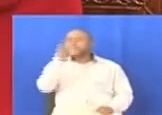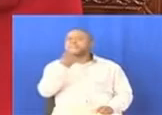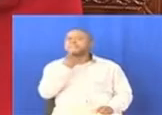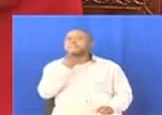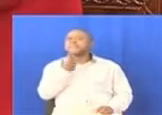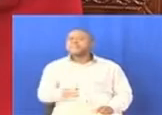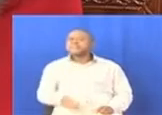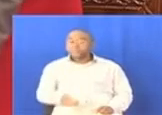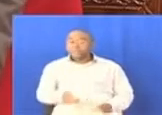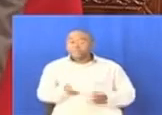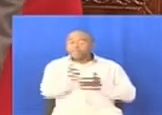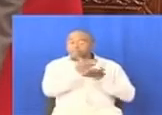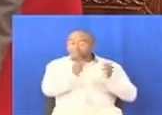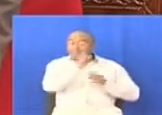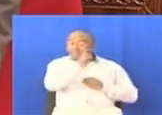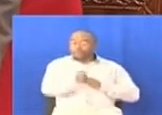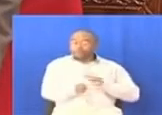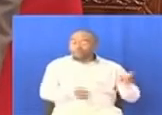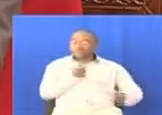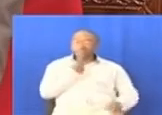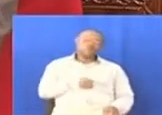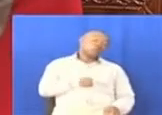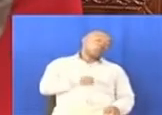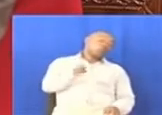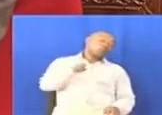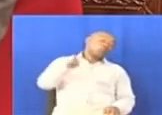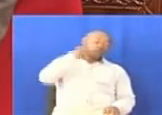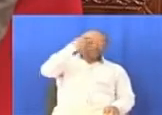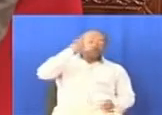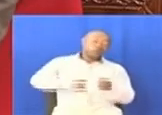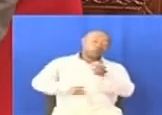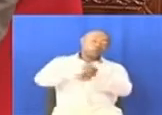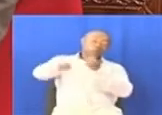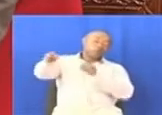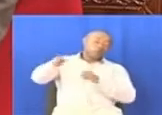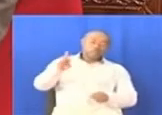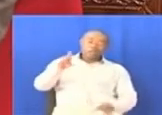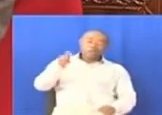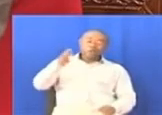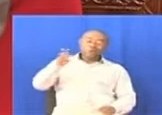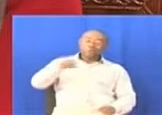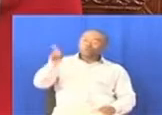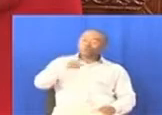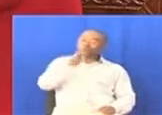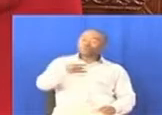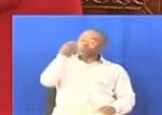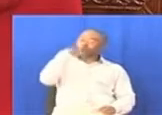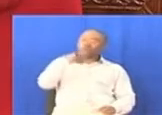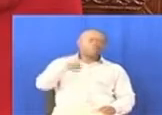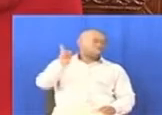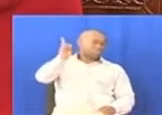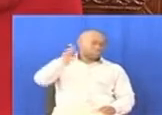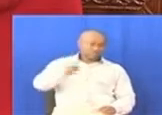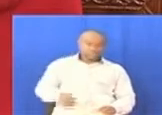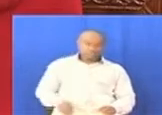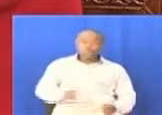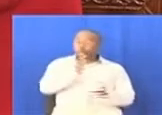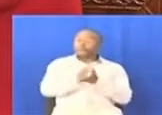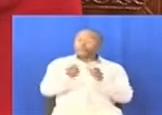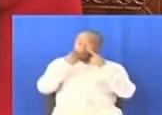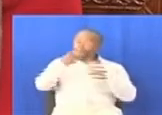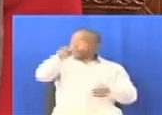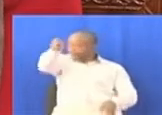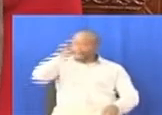hivi wako wachochezi wanasema umeunga mkono kule Rombo upati kura. Aha, tutaona itakavyokuwa.